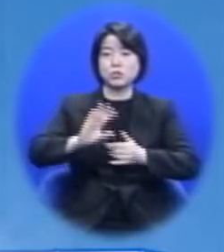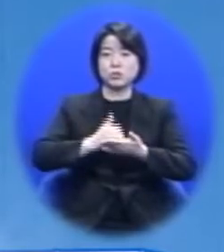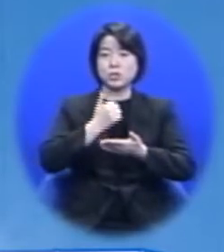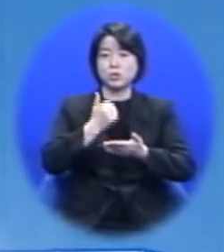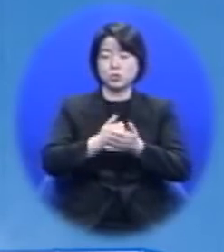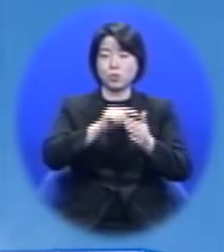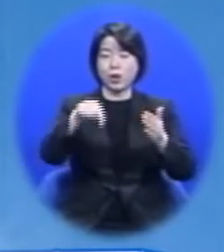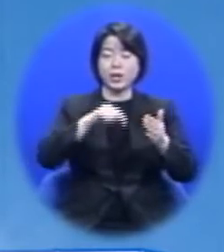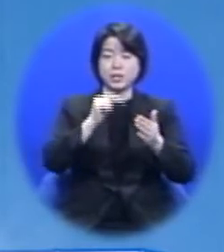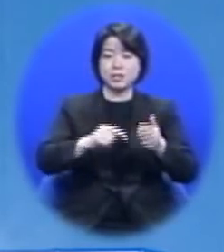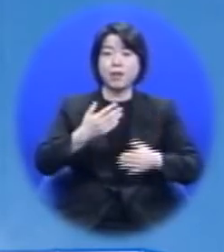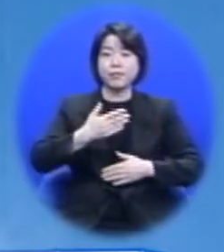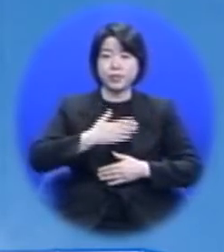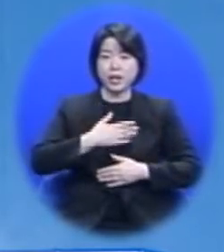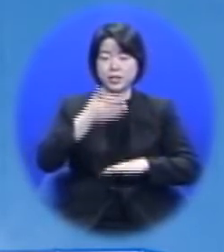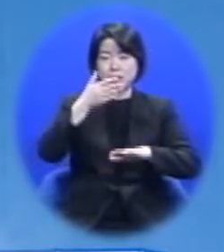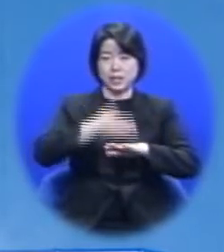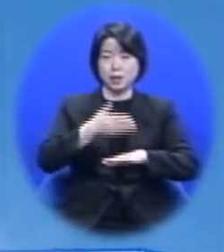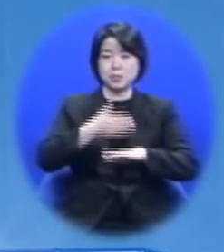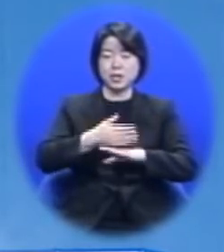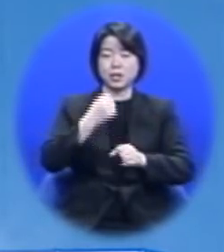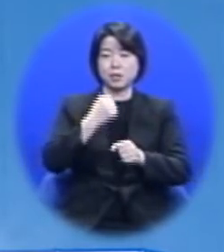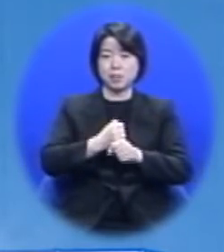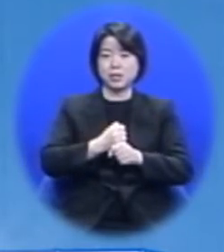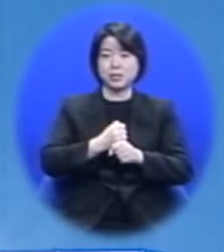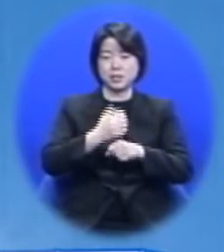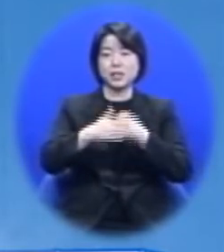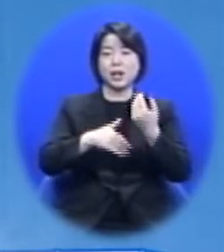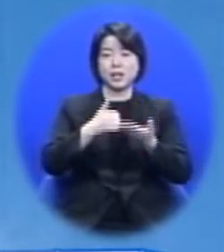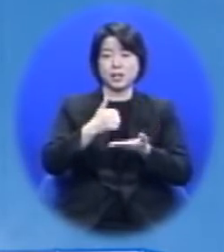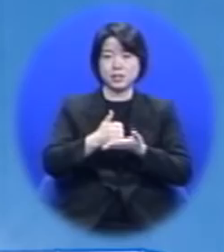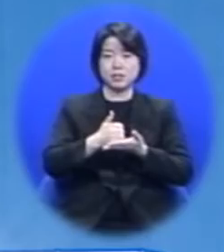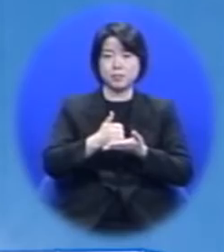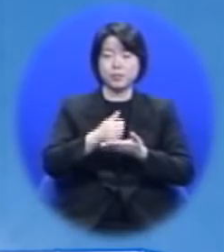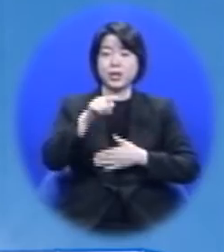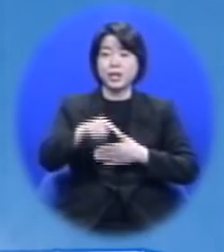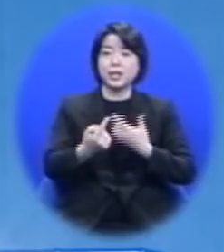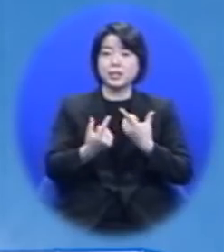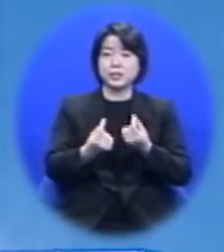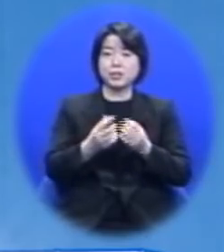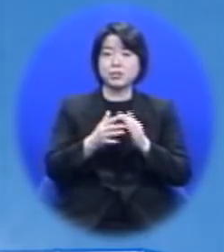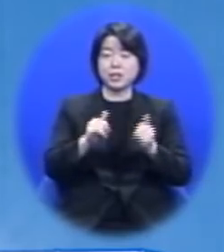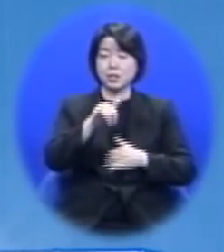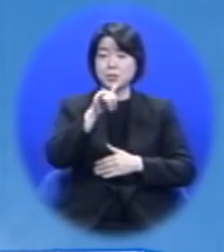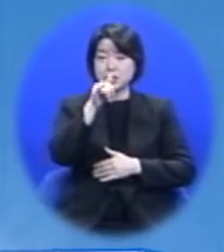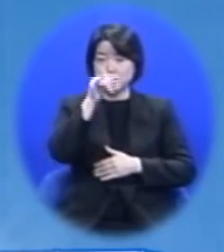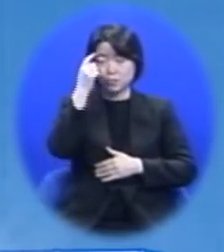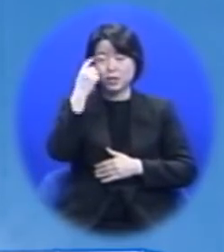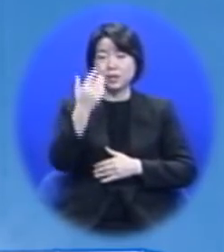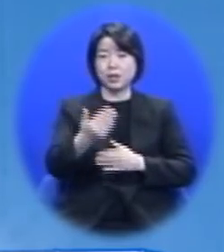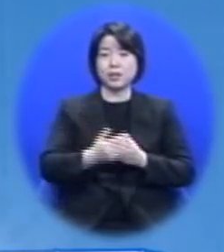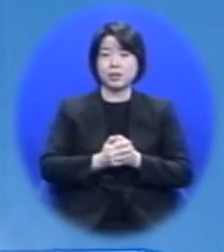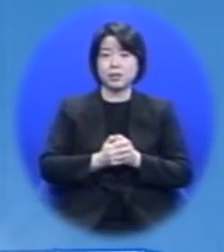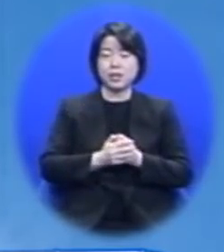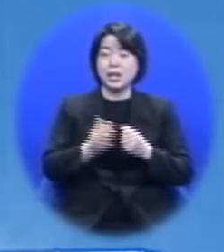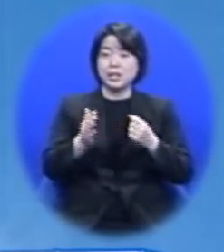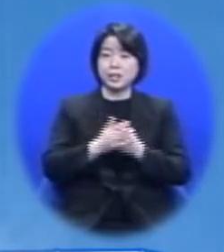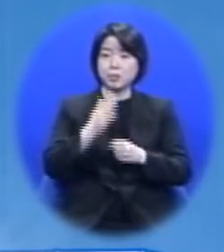안에서 나를 감사하게 만드신 하나님, 그런 사람이 진짜 있나? 그래서